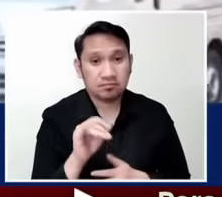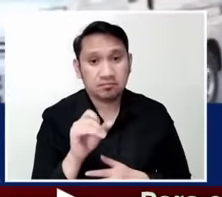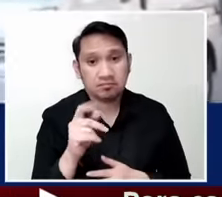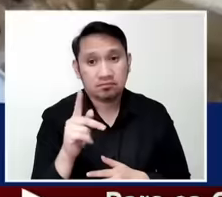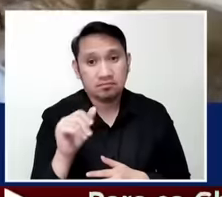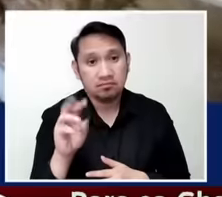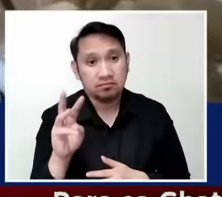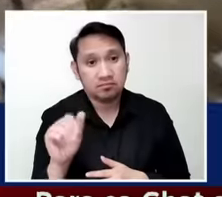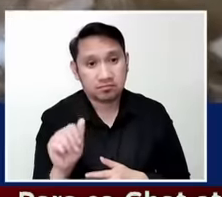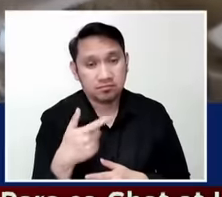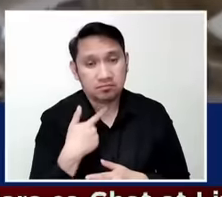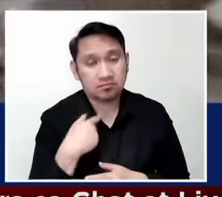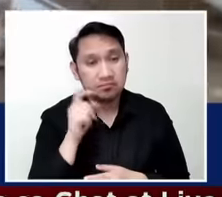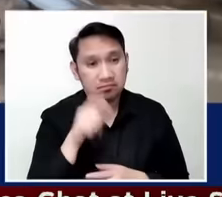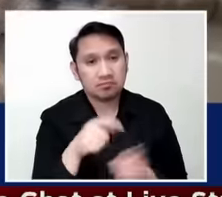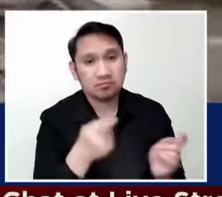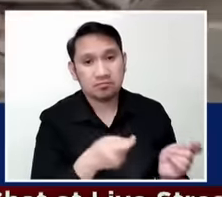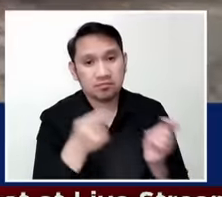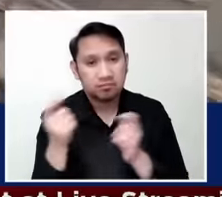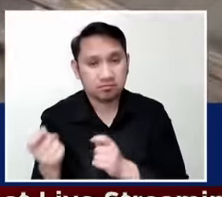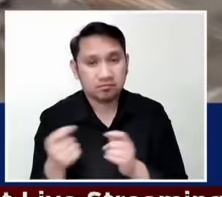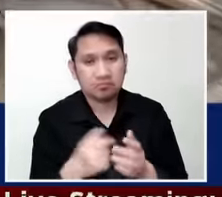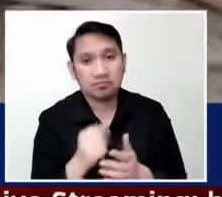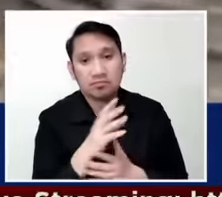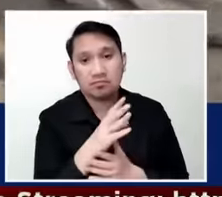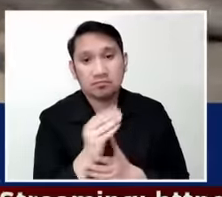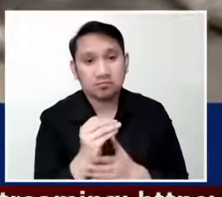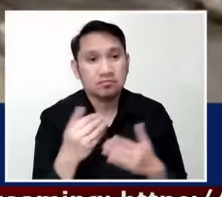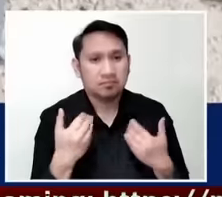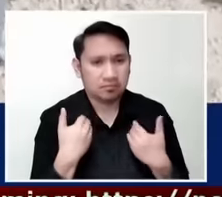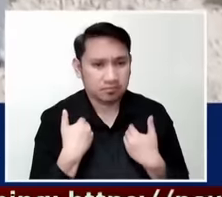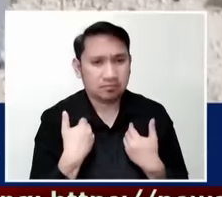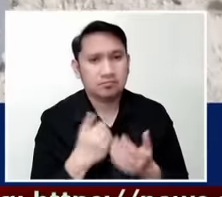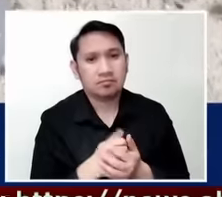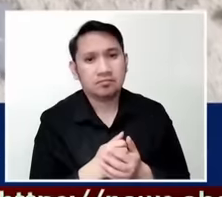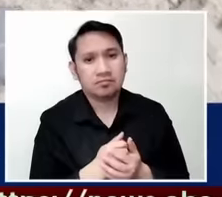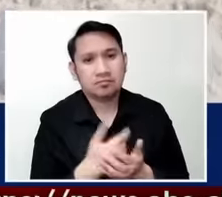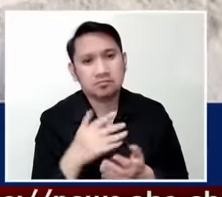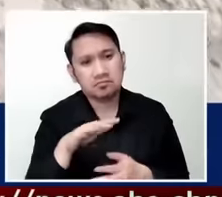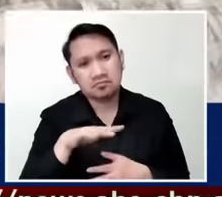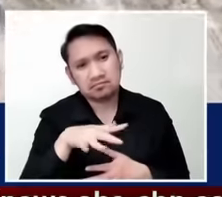ang purasahang lumikas, lalo't may naitatala pa rin serya ng mga mahinang pagyanig.